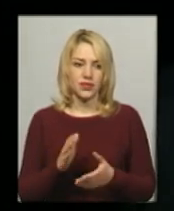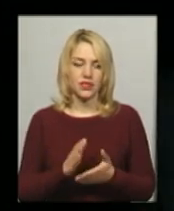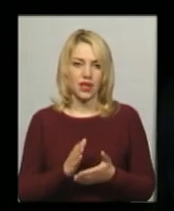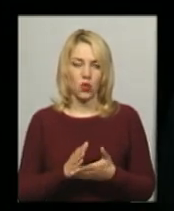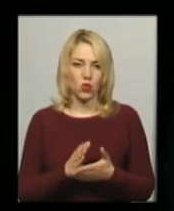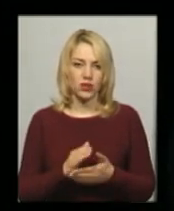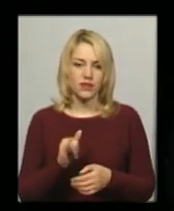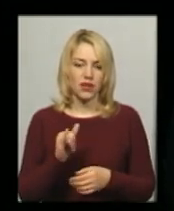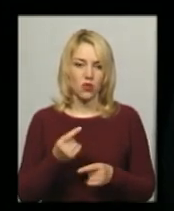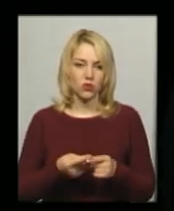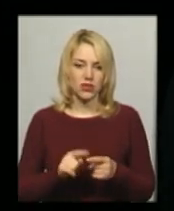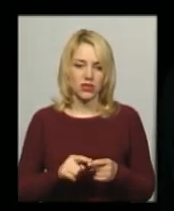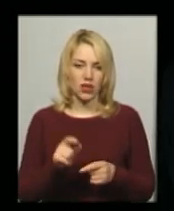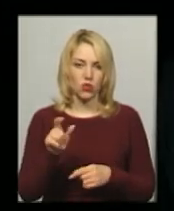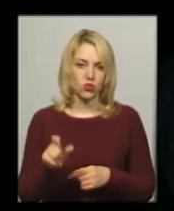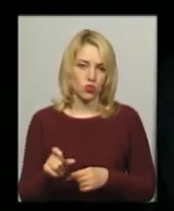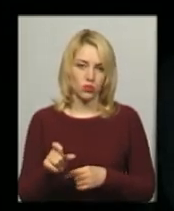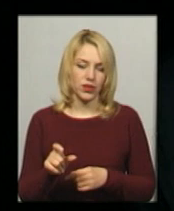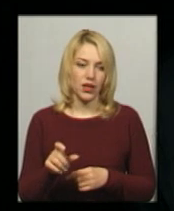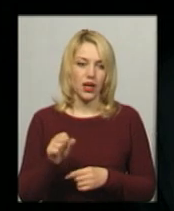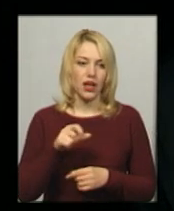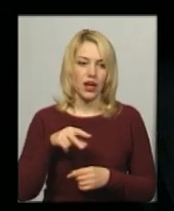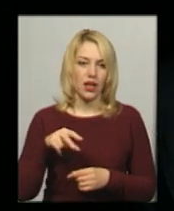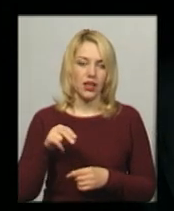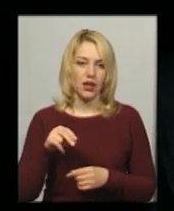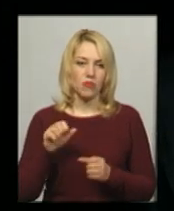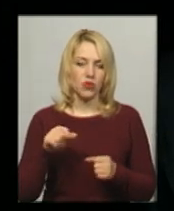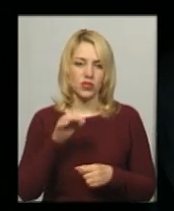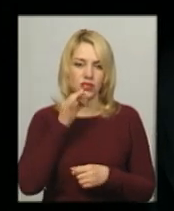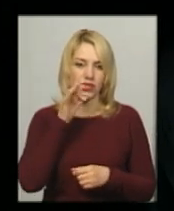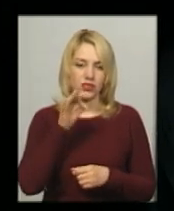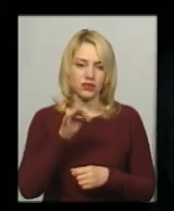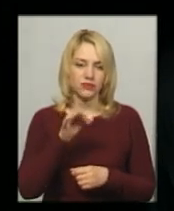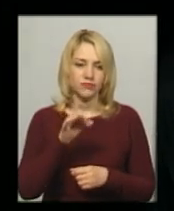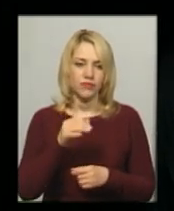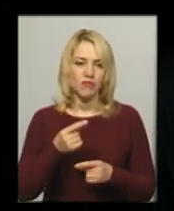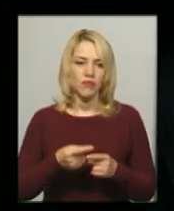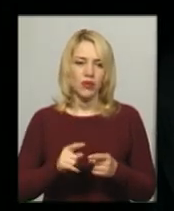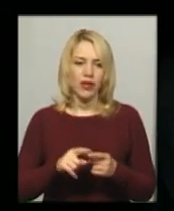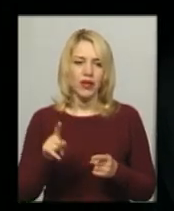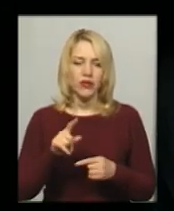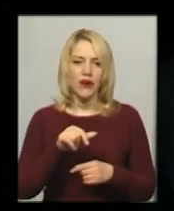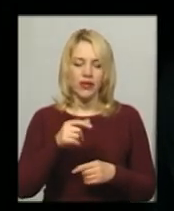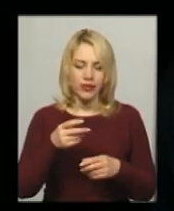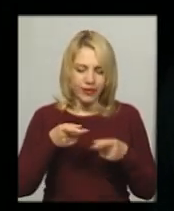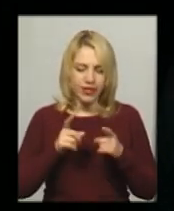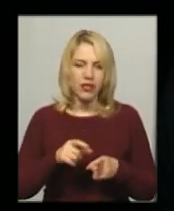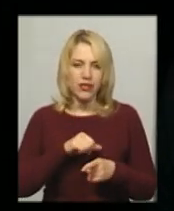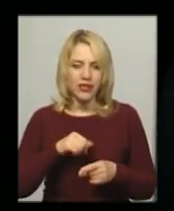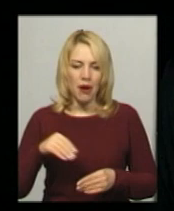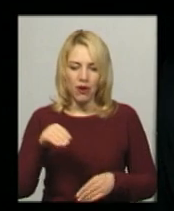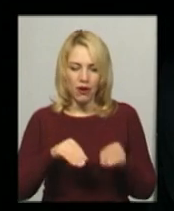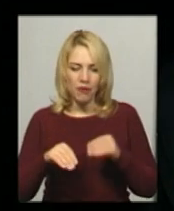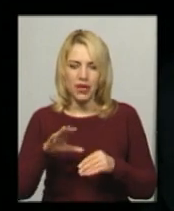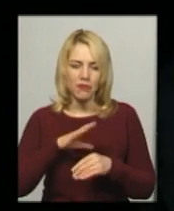знаходився саме в цієї особи, але вже можна сказати про те, що він дійсно саморобний, він дійсно був